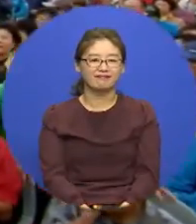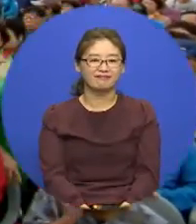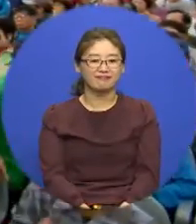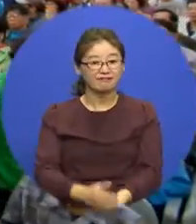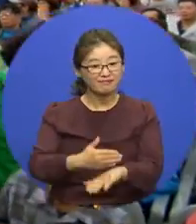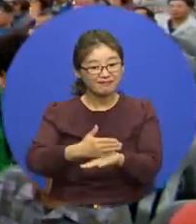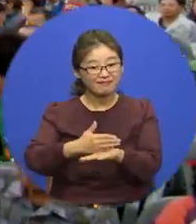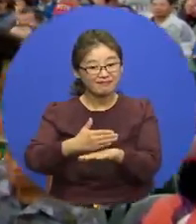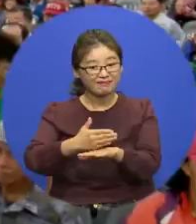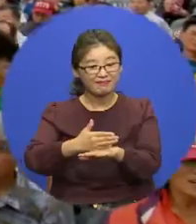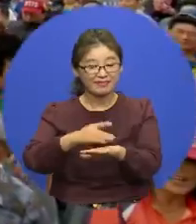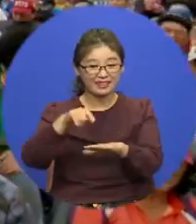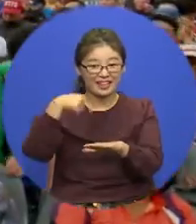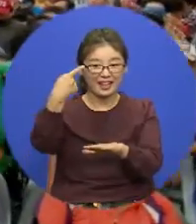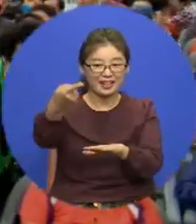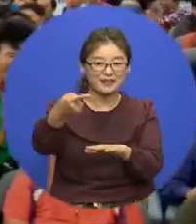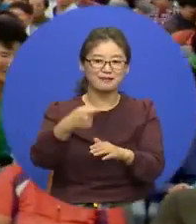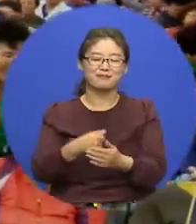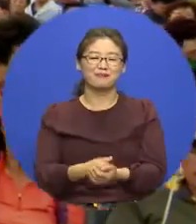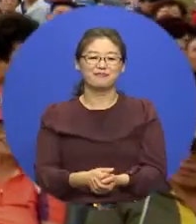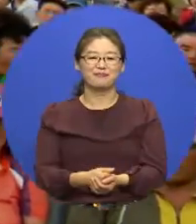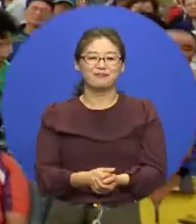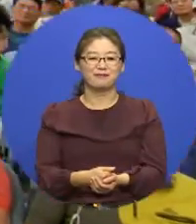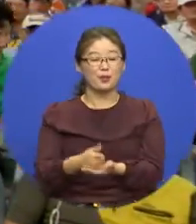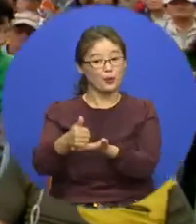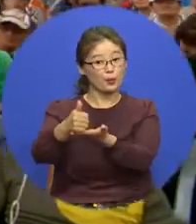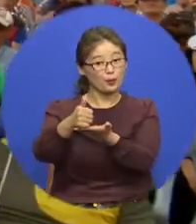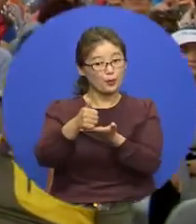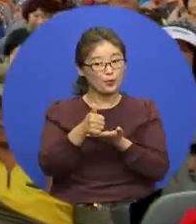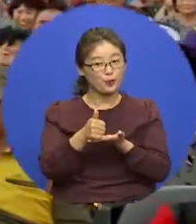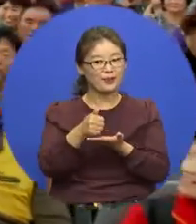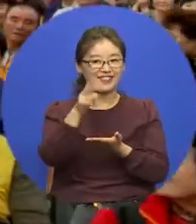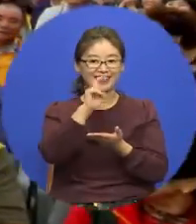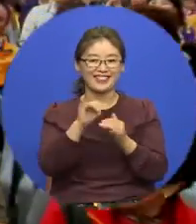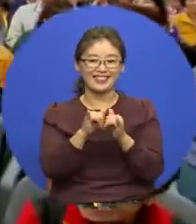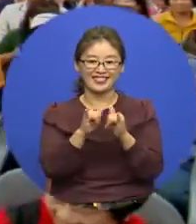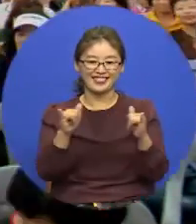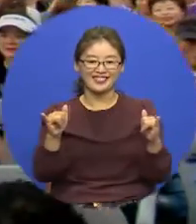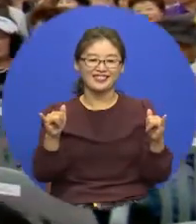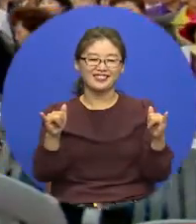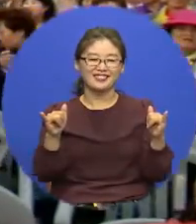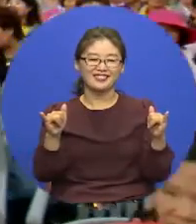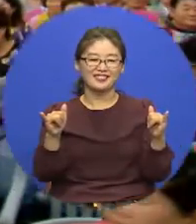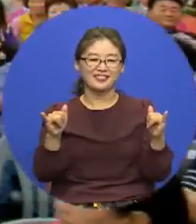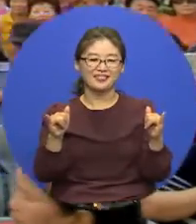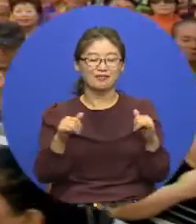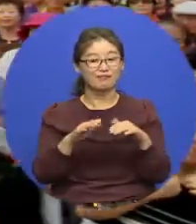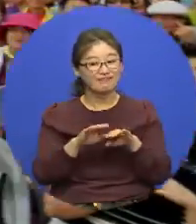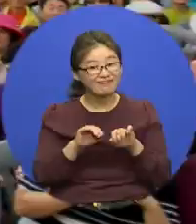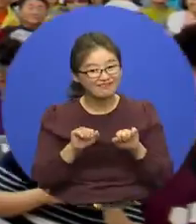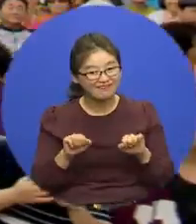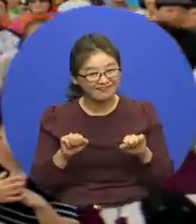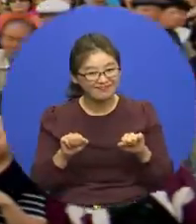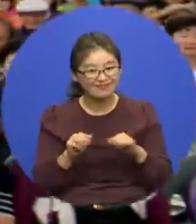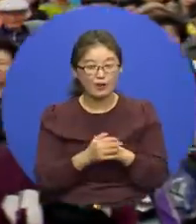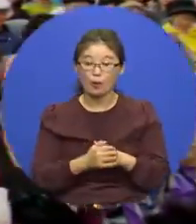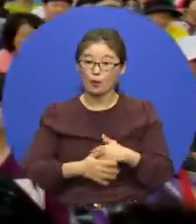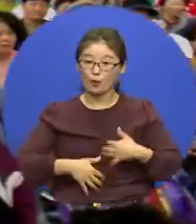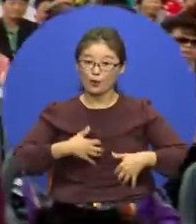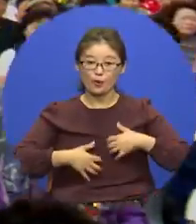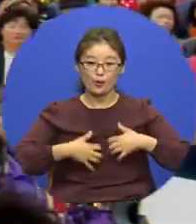네 고맙습니다. 계속해서 초대 가수의 무대 함께 하도록 하겠습니다. 안녕하세요.